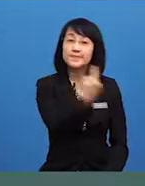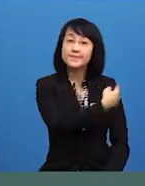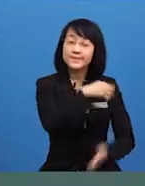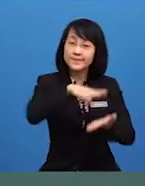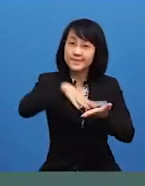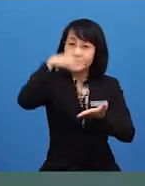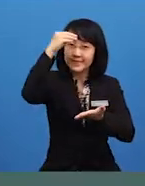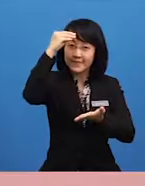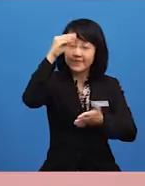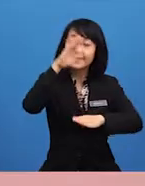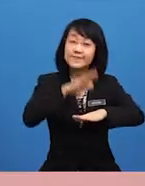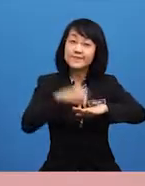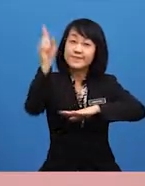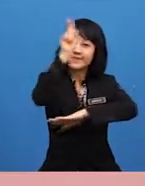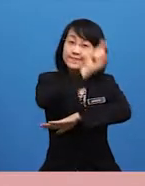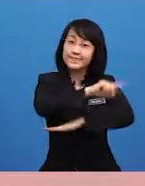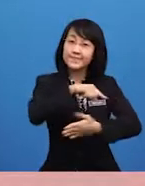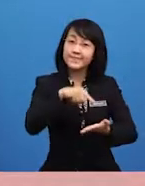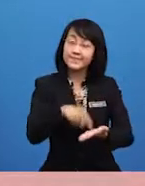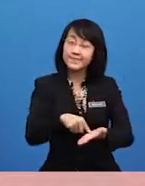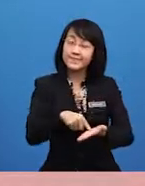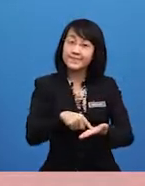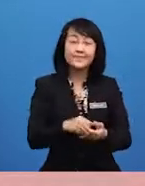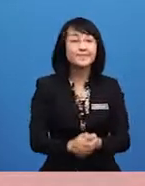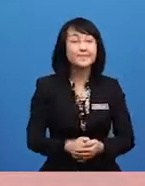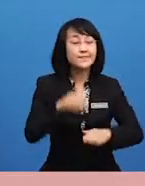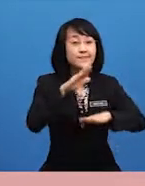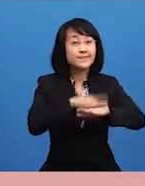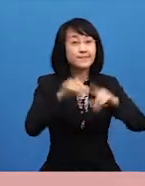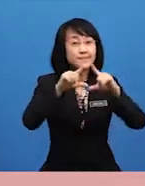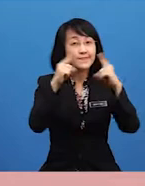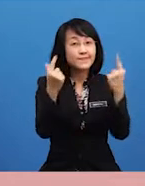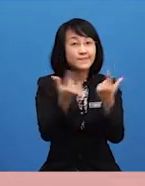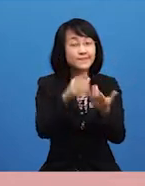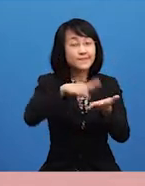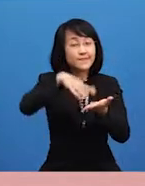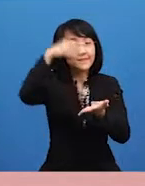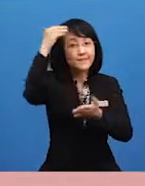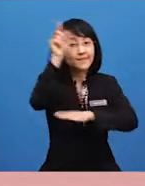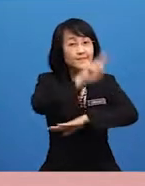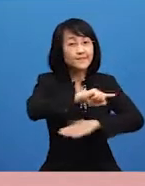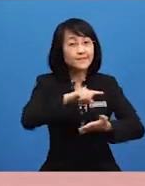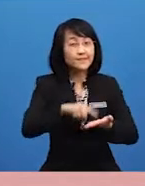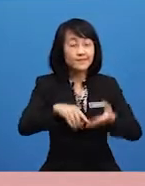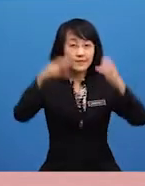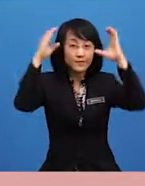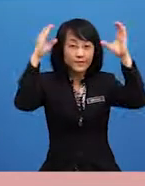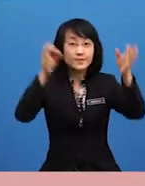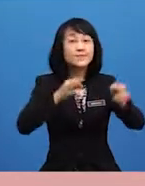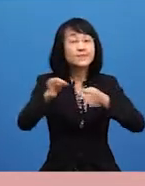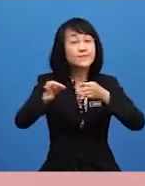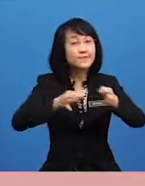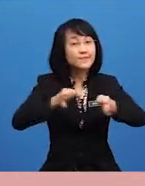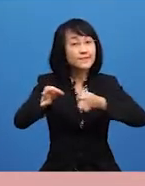pada hari ini. Pada sesi pembelajaran hari ini, cikgu akan